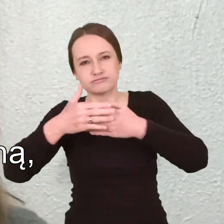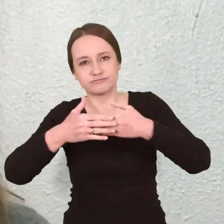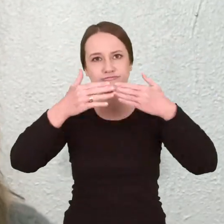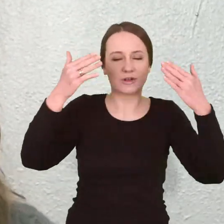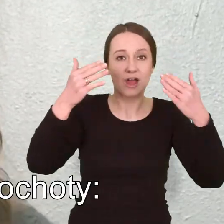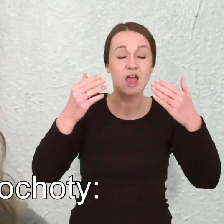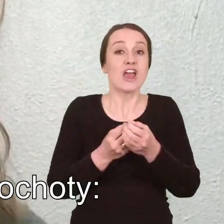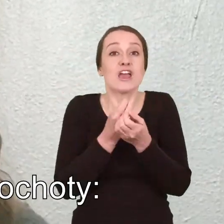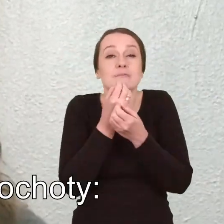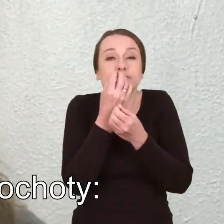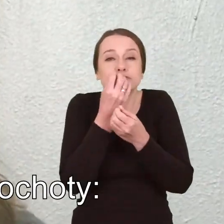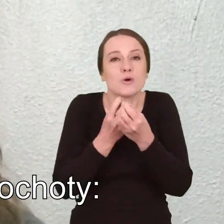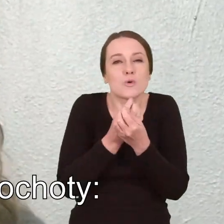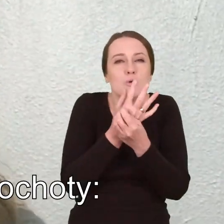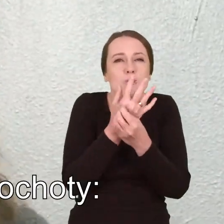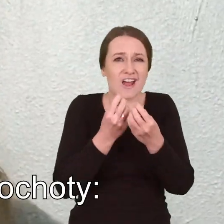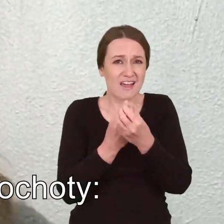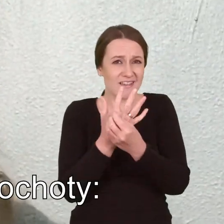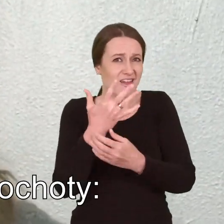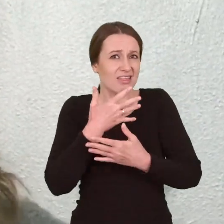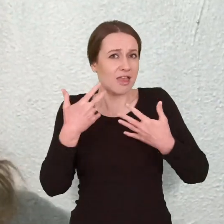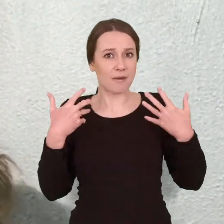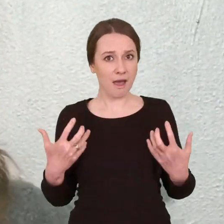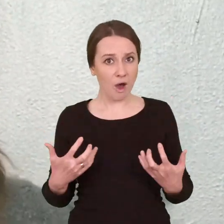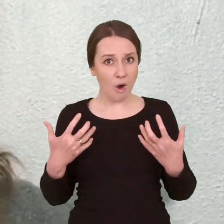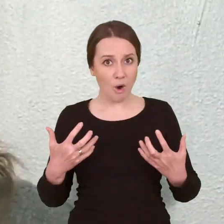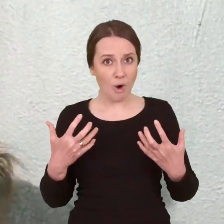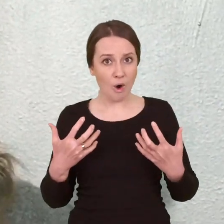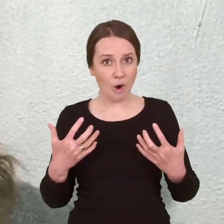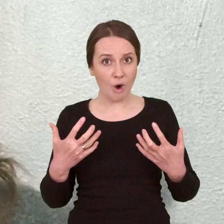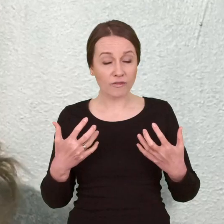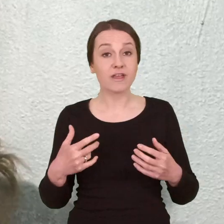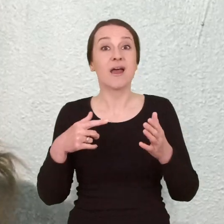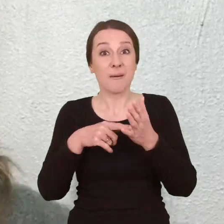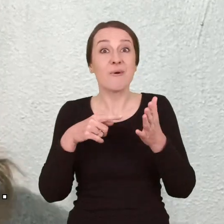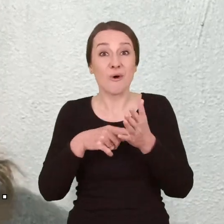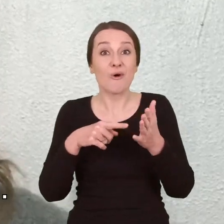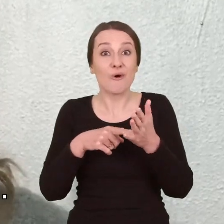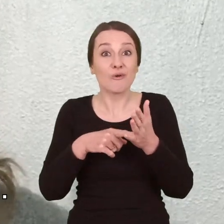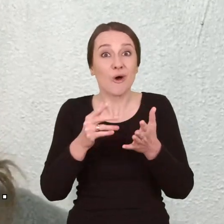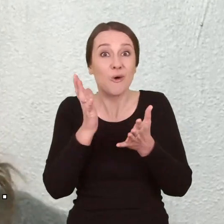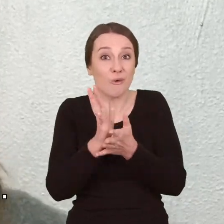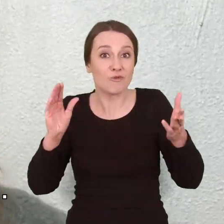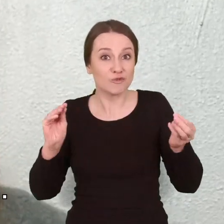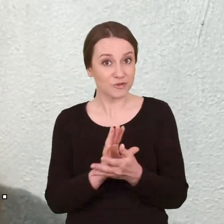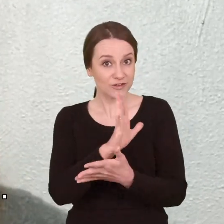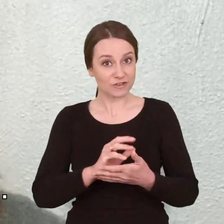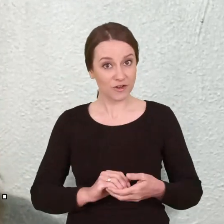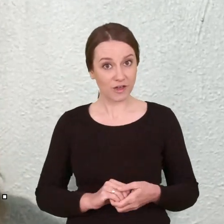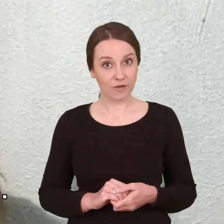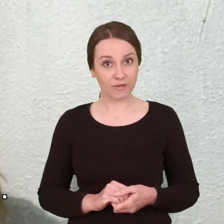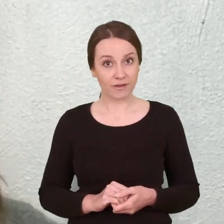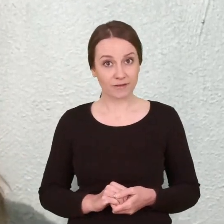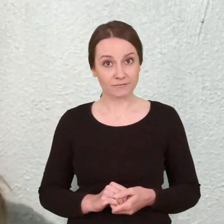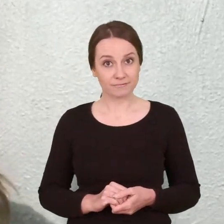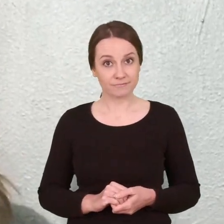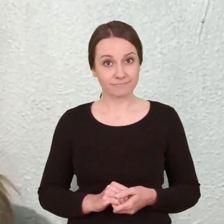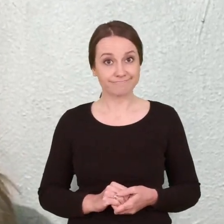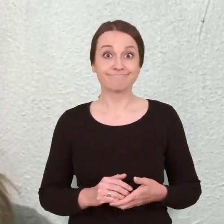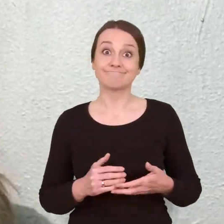stronę. I róże zakwitają bez wielkiej ochoty, bo tak są już przyzwyczajone.